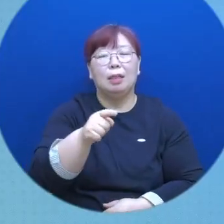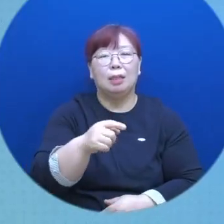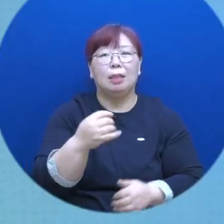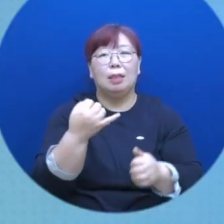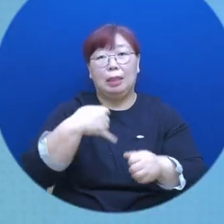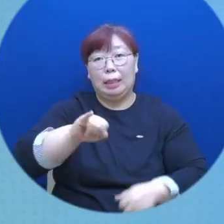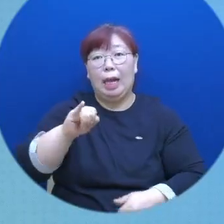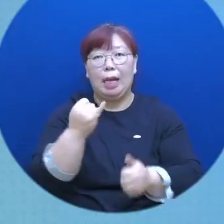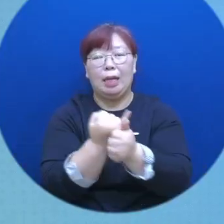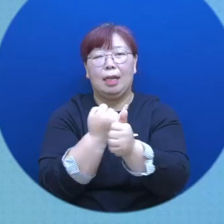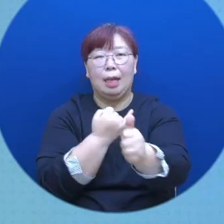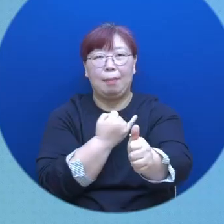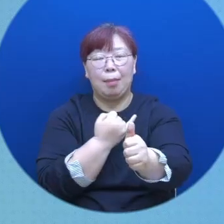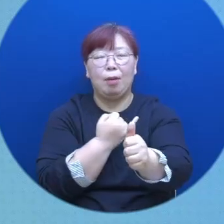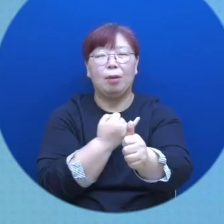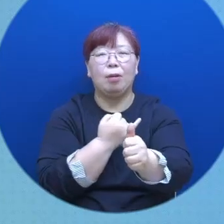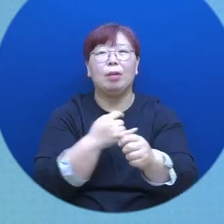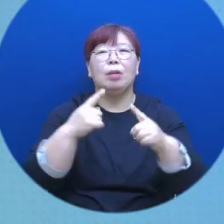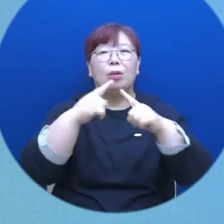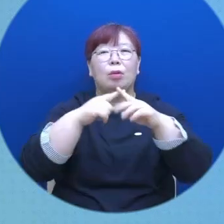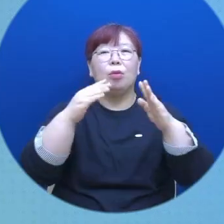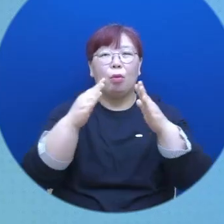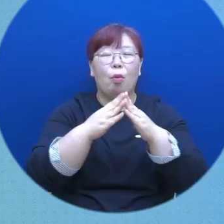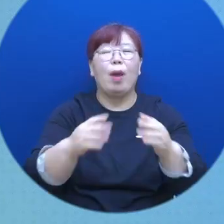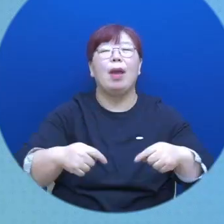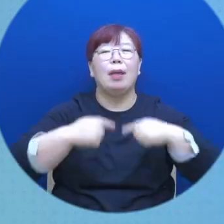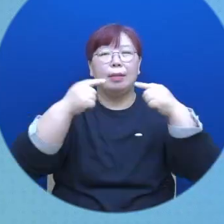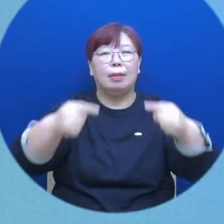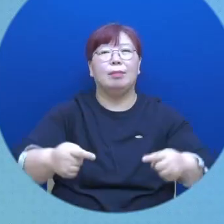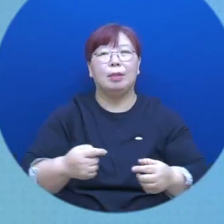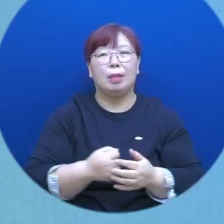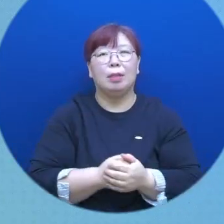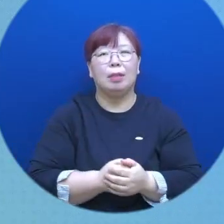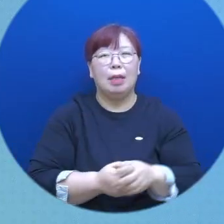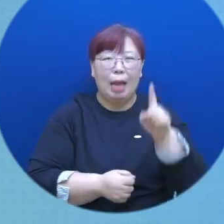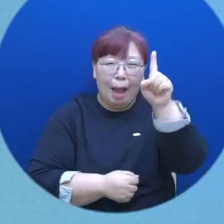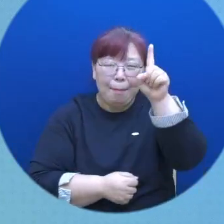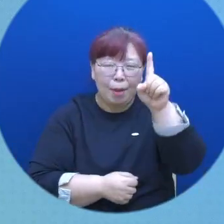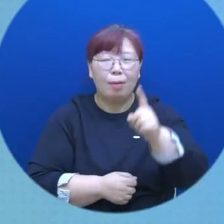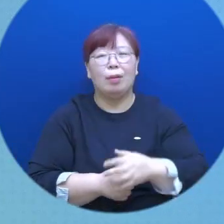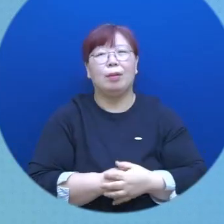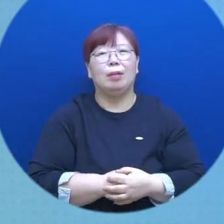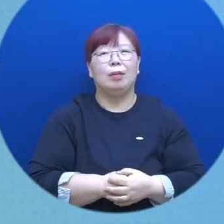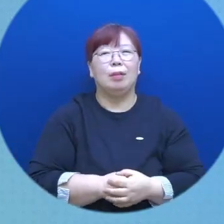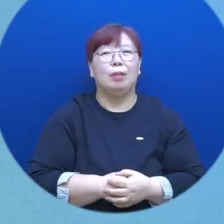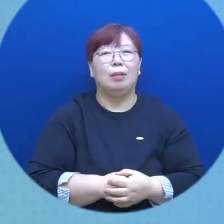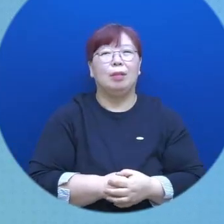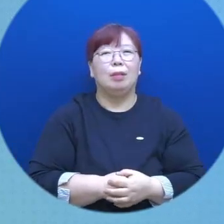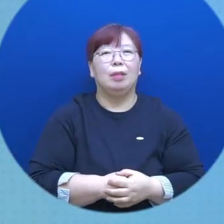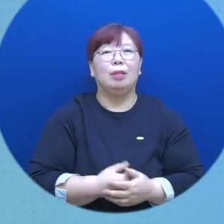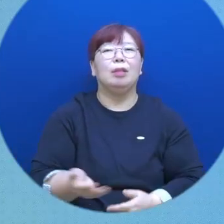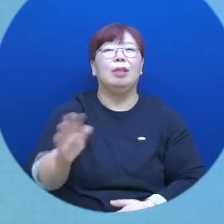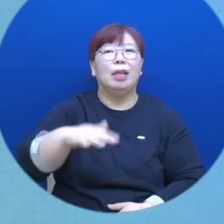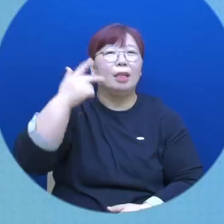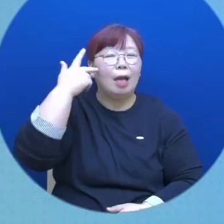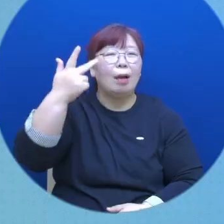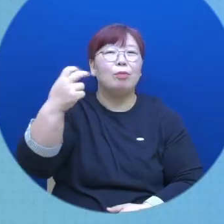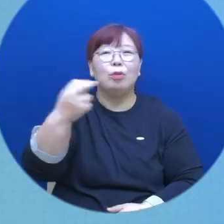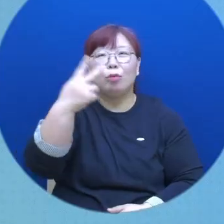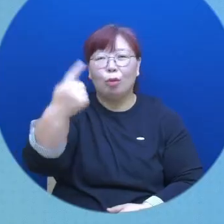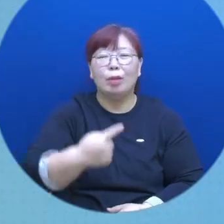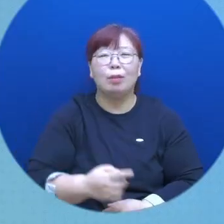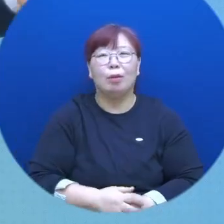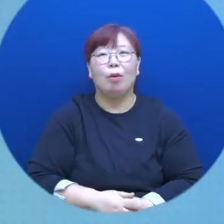목회하는 주일날 설교 시간에 참여한 거예요. 딱 한 번 근데 다음 주에 또 온 거예요. 그래서